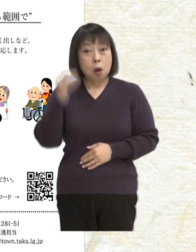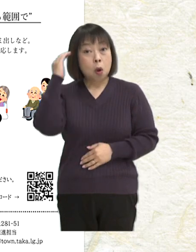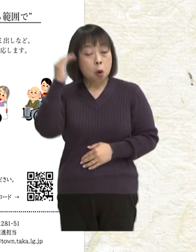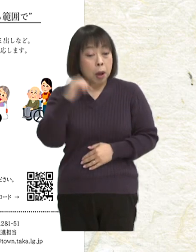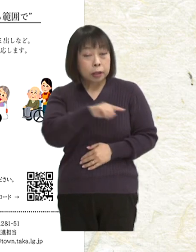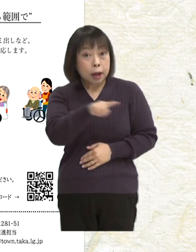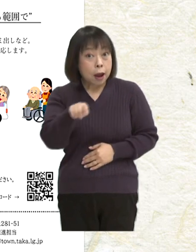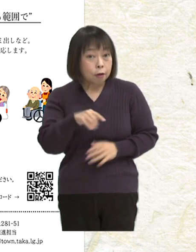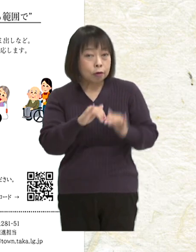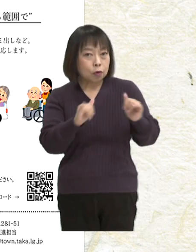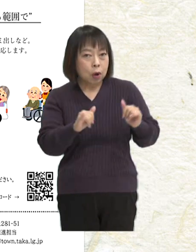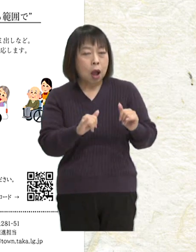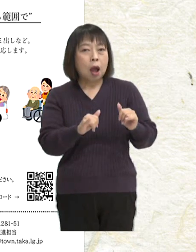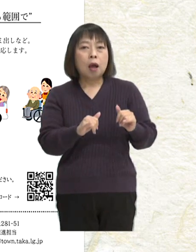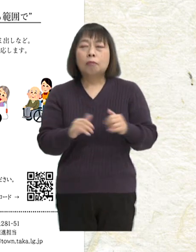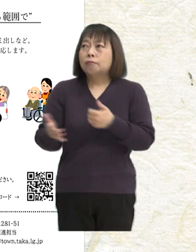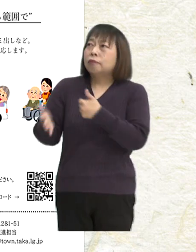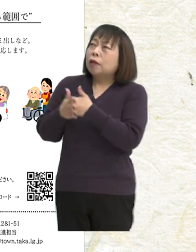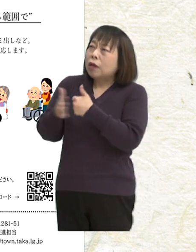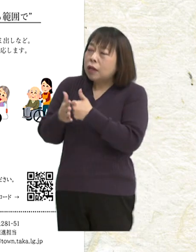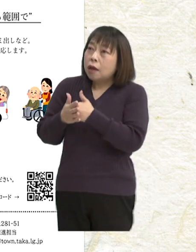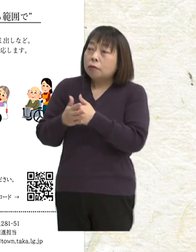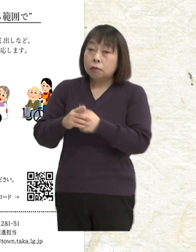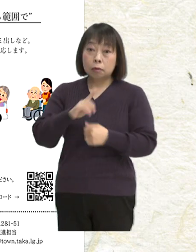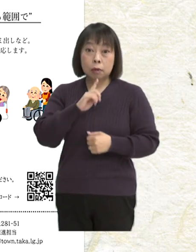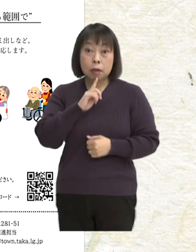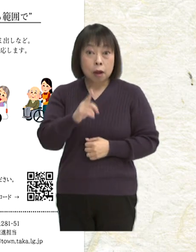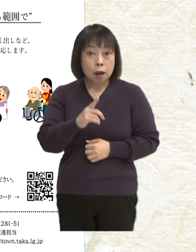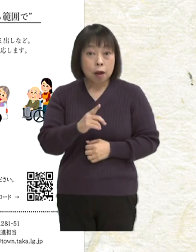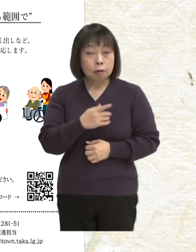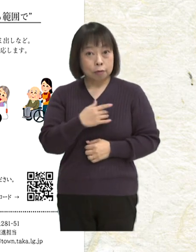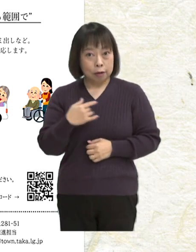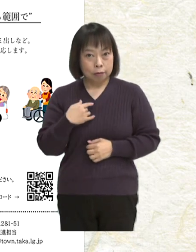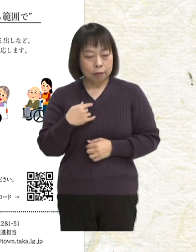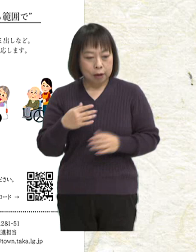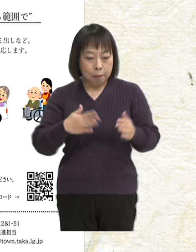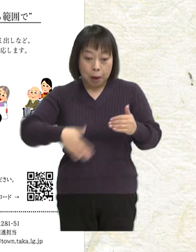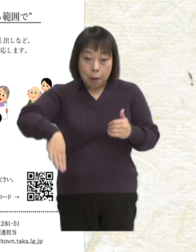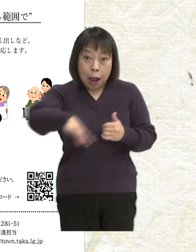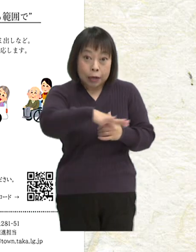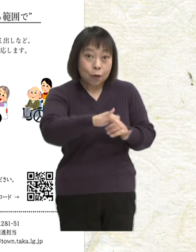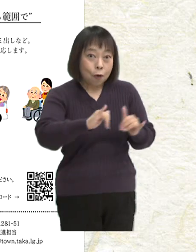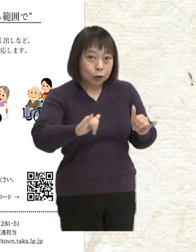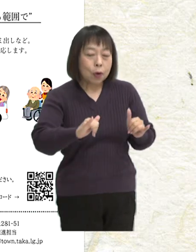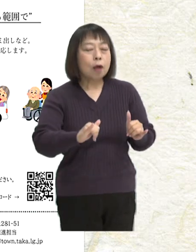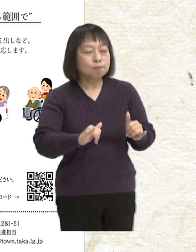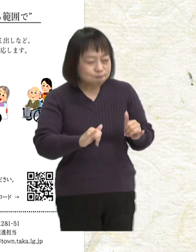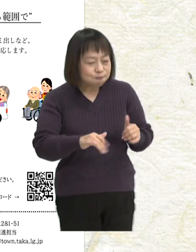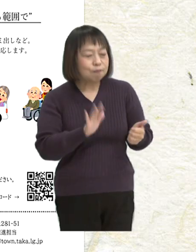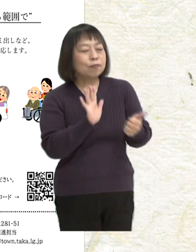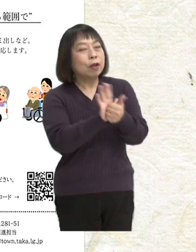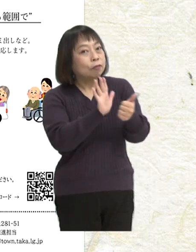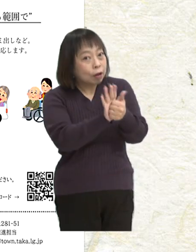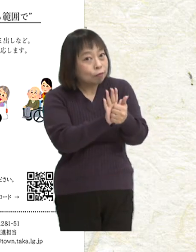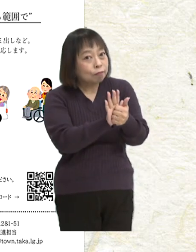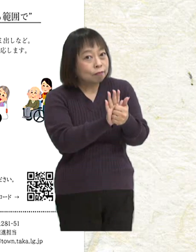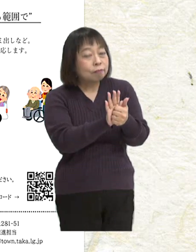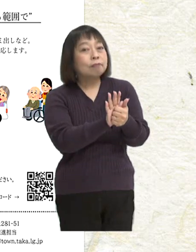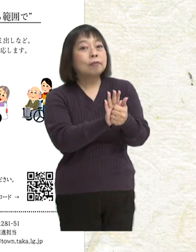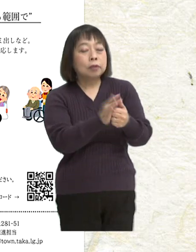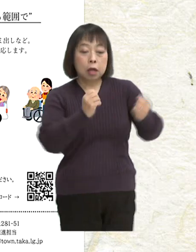困っている人が助けてと声を上げ、周りにいる人が助けるよ